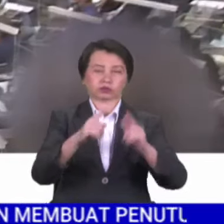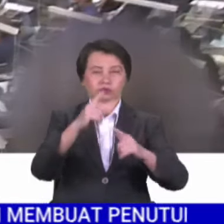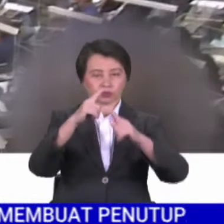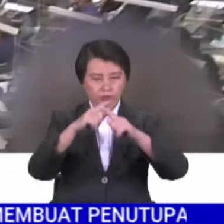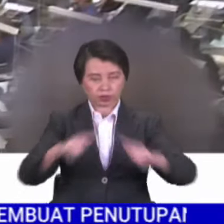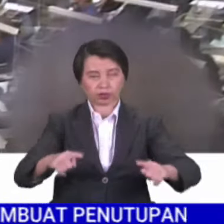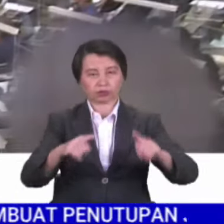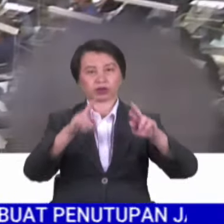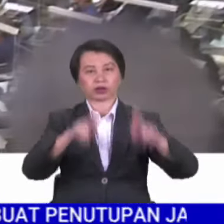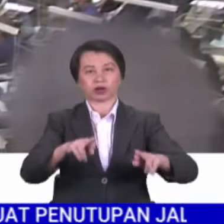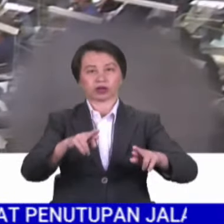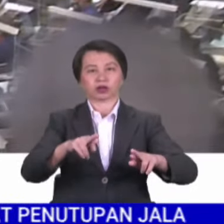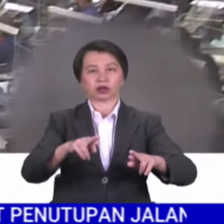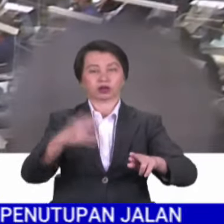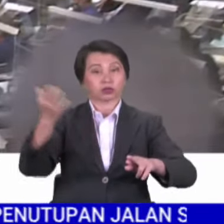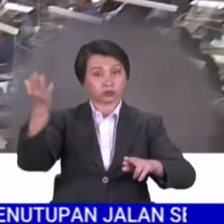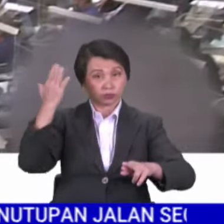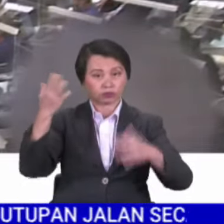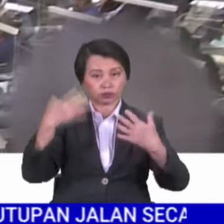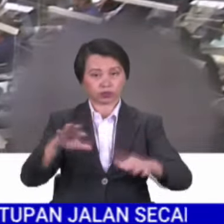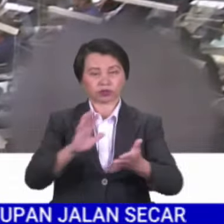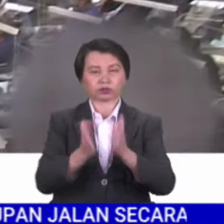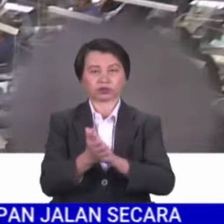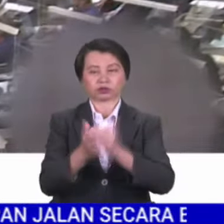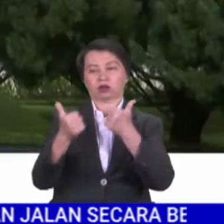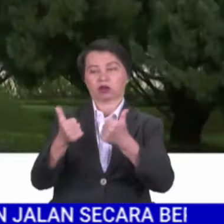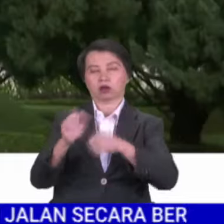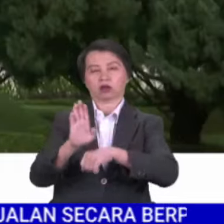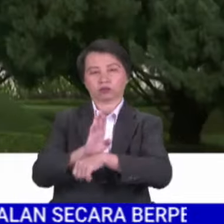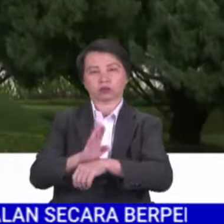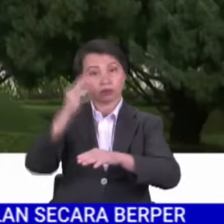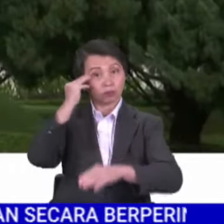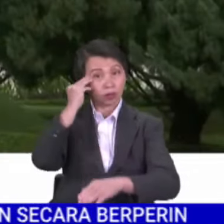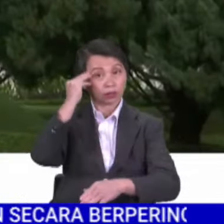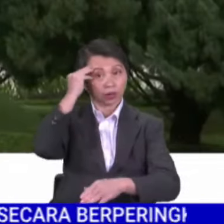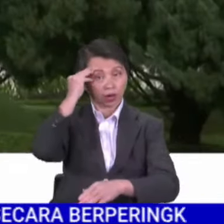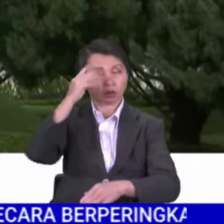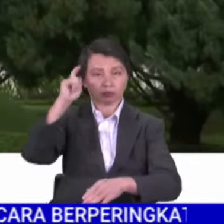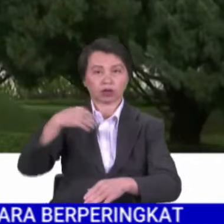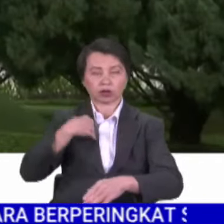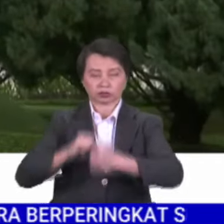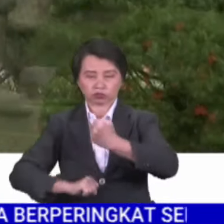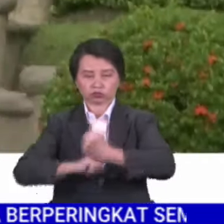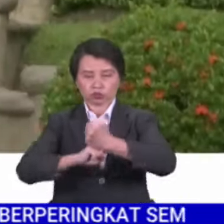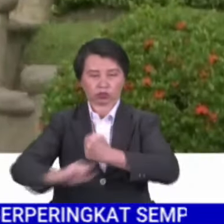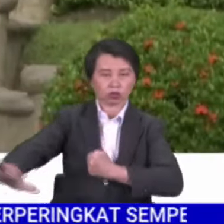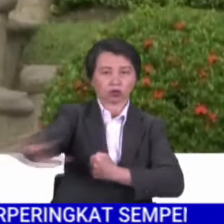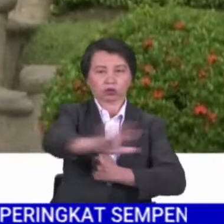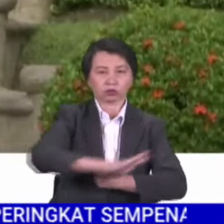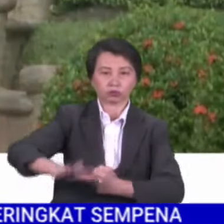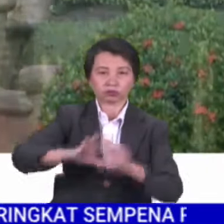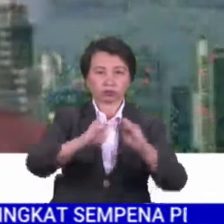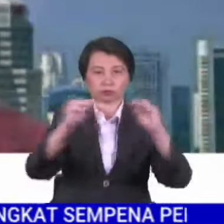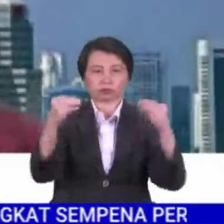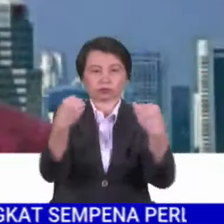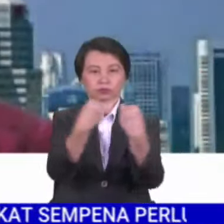lalu. Ini menjadi detik signifikan yang menyuburkan budaya politik matang yang memerlukan sokongan padu seluruh